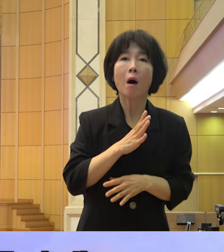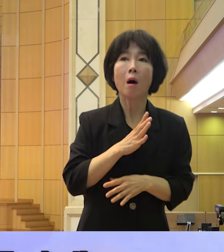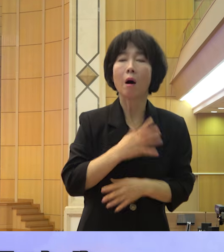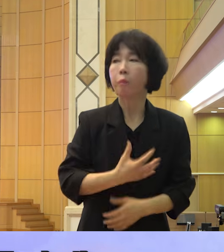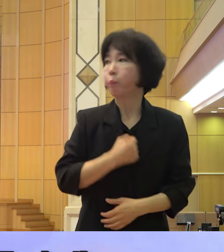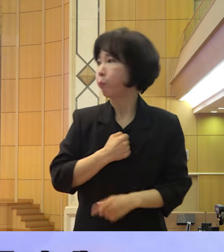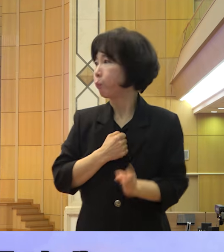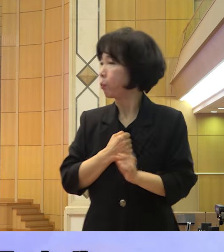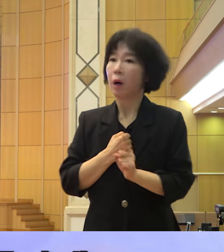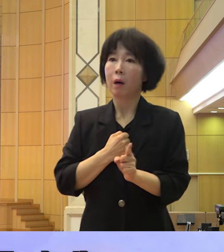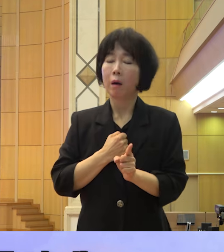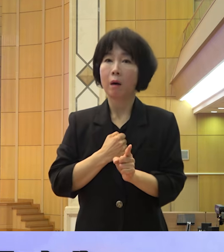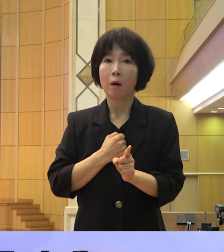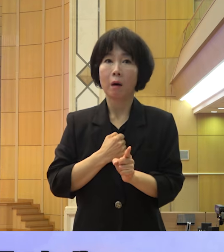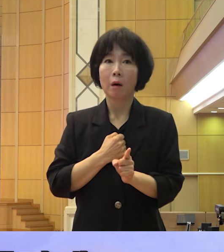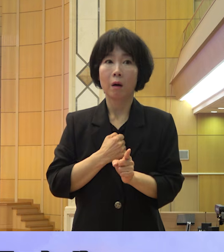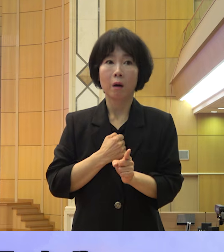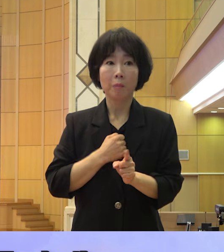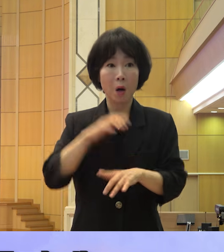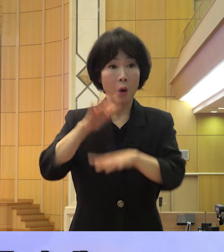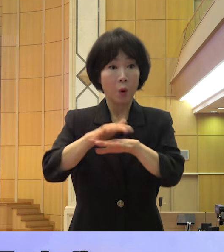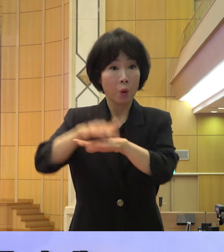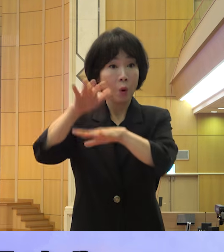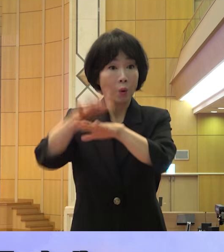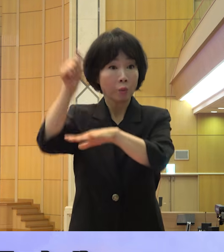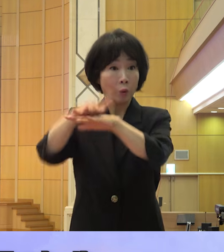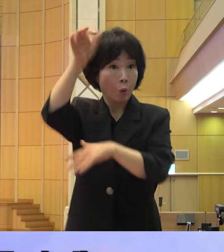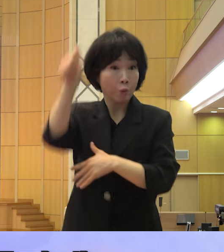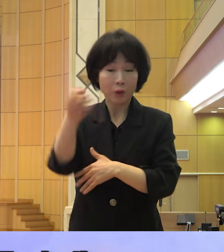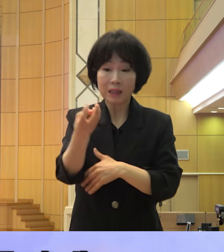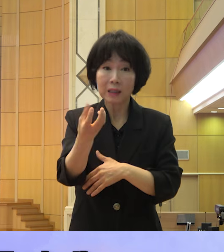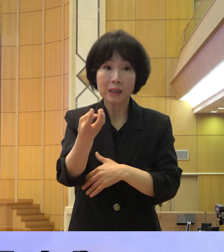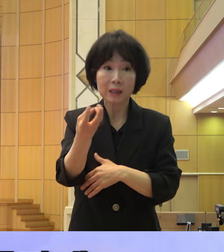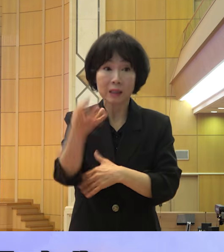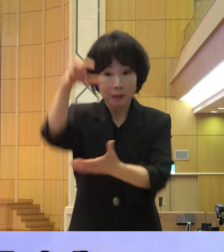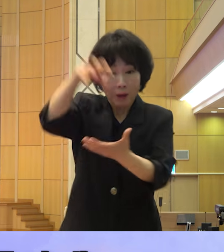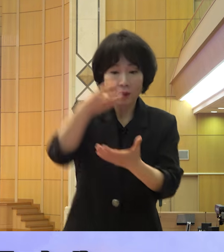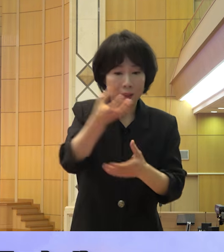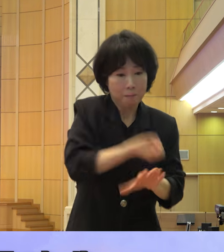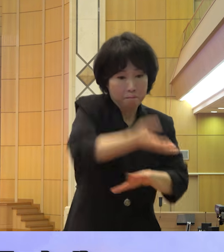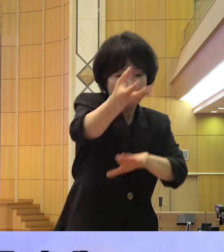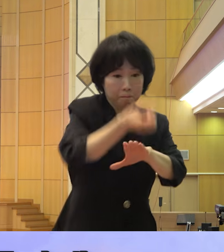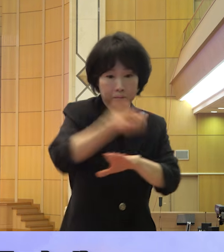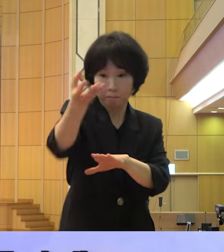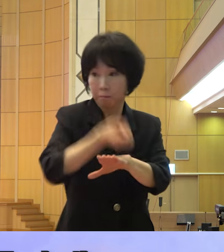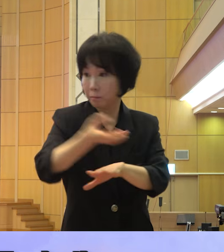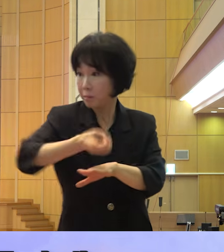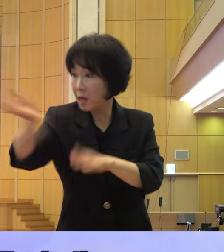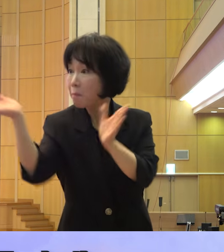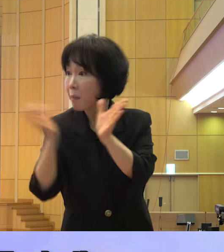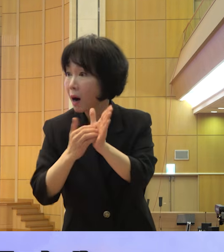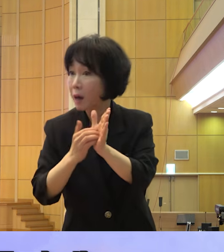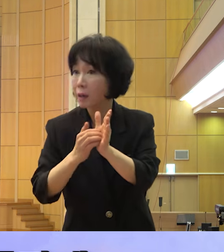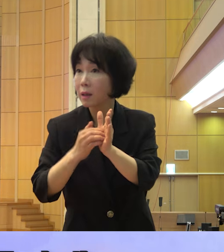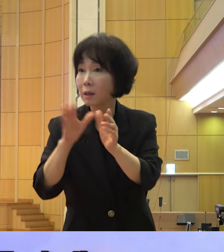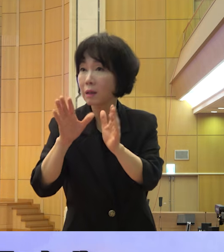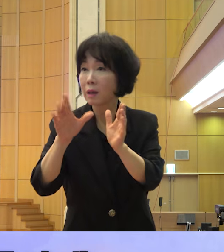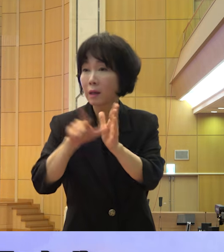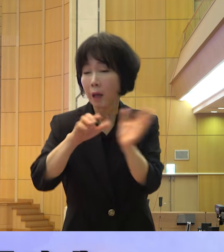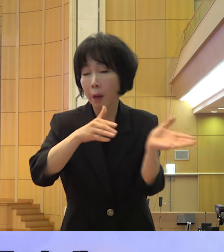여러분 생각해 보세요. 농부가 씨앗을 뿌렸어요. 그리고 난 다음에 농부가 그 열매를